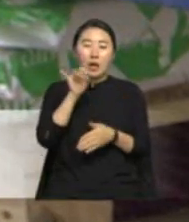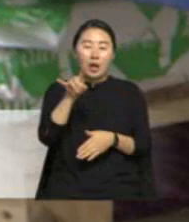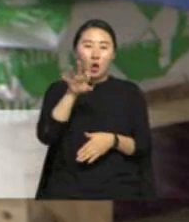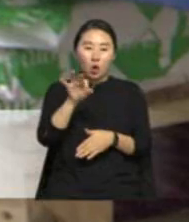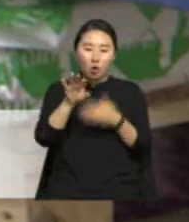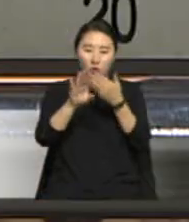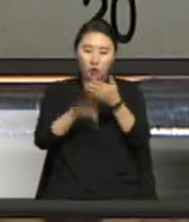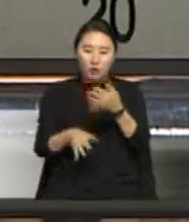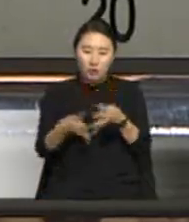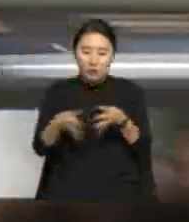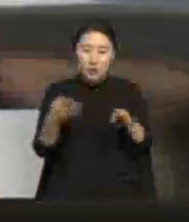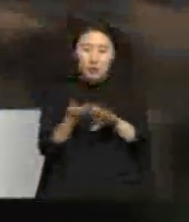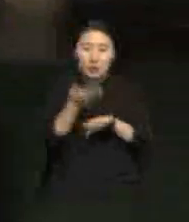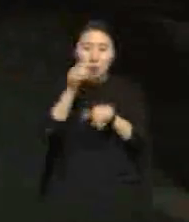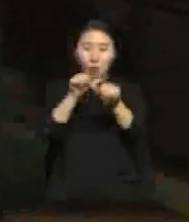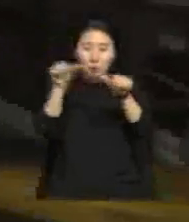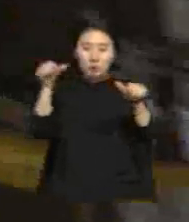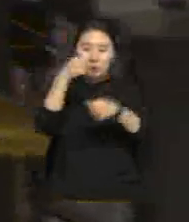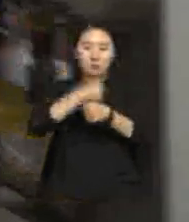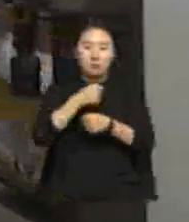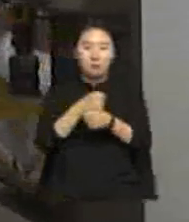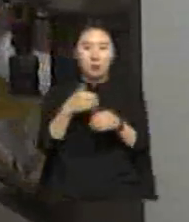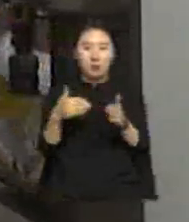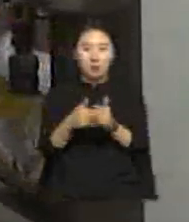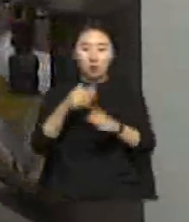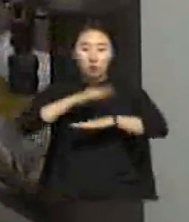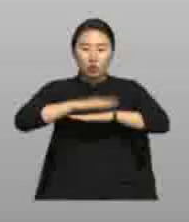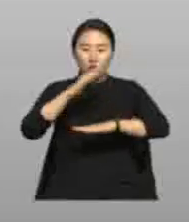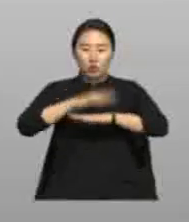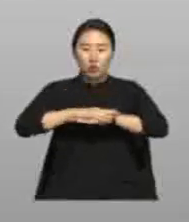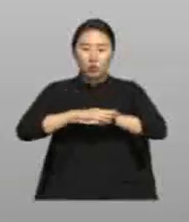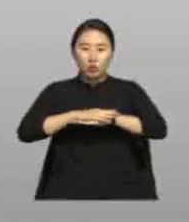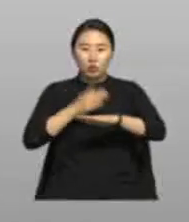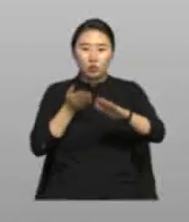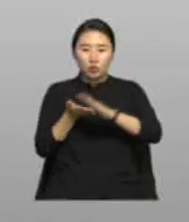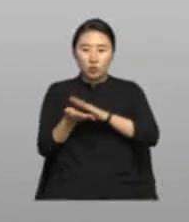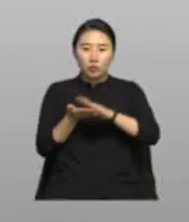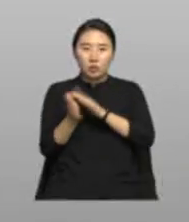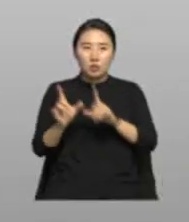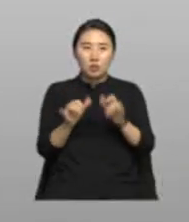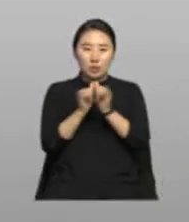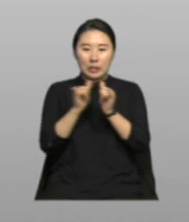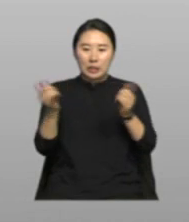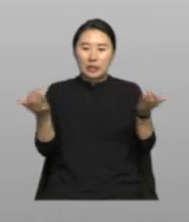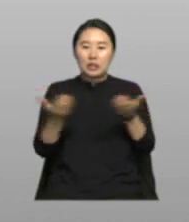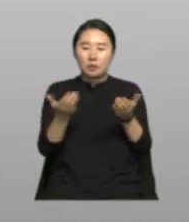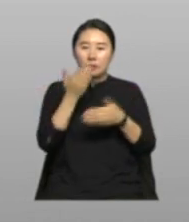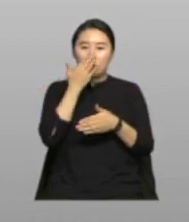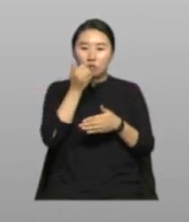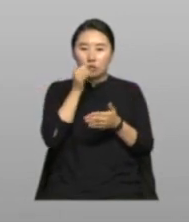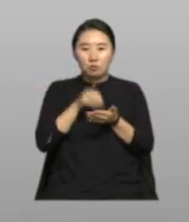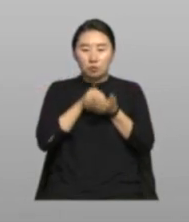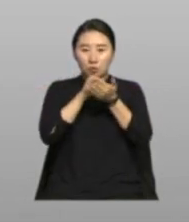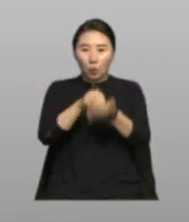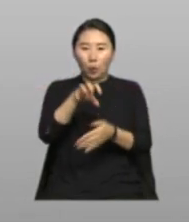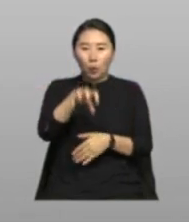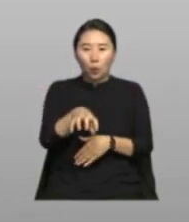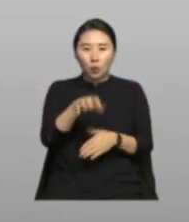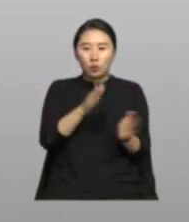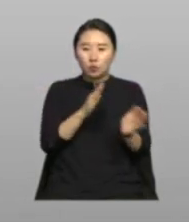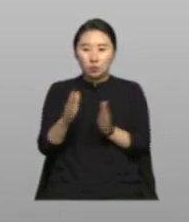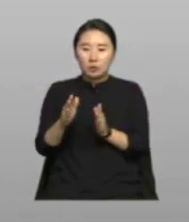치아 사창 지상 5층 규모로 쳐줍니다 출판과 인쇄 비 종사하는 사람들이 일할 수 있는 입주 공간이 만들어지고